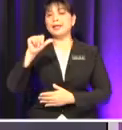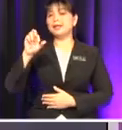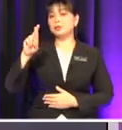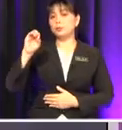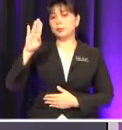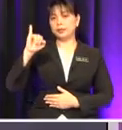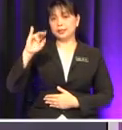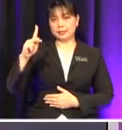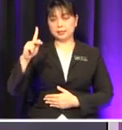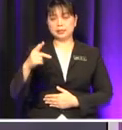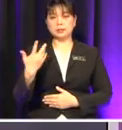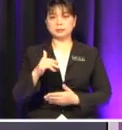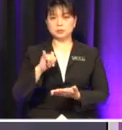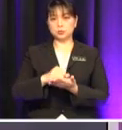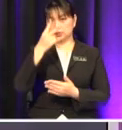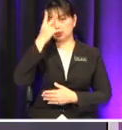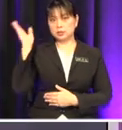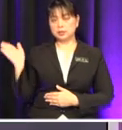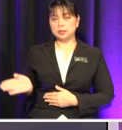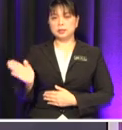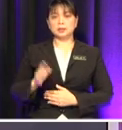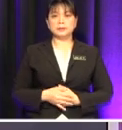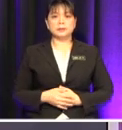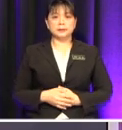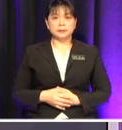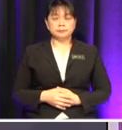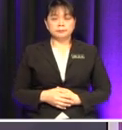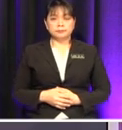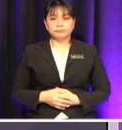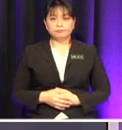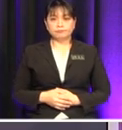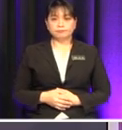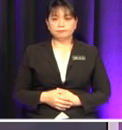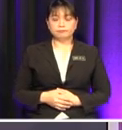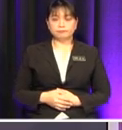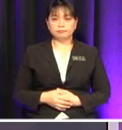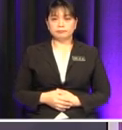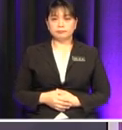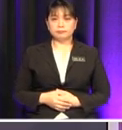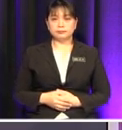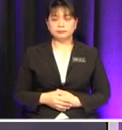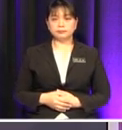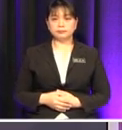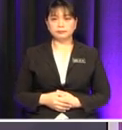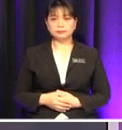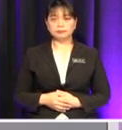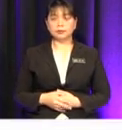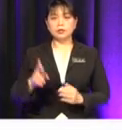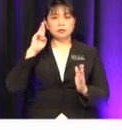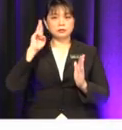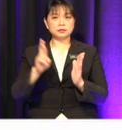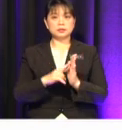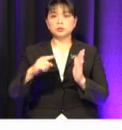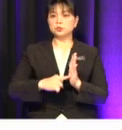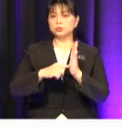soalan daripada bidang bidang psikologi Raja menunjukkan